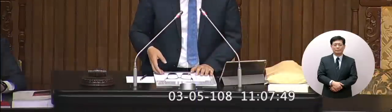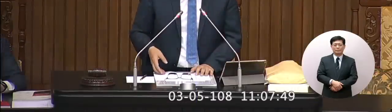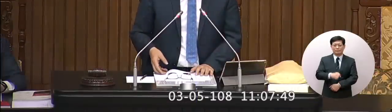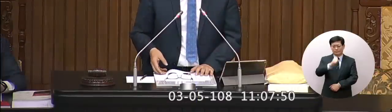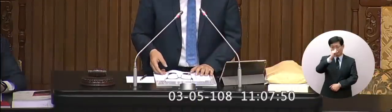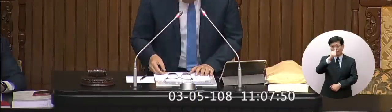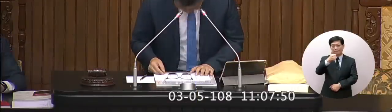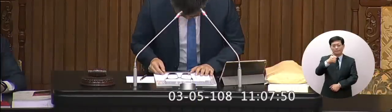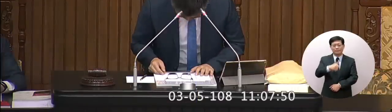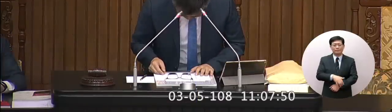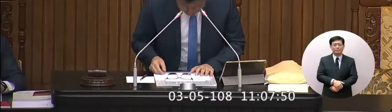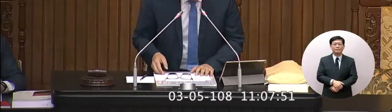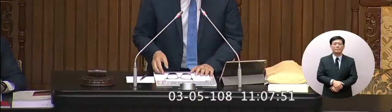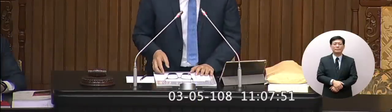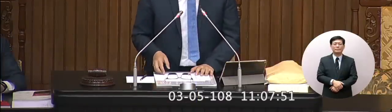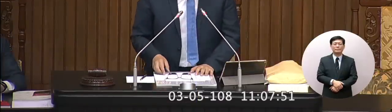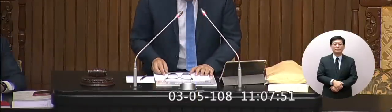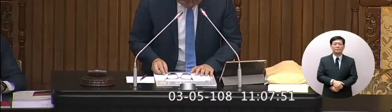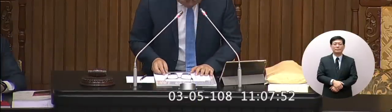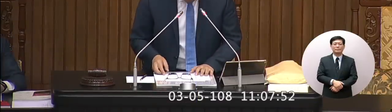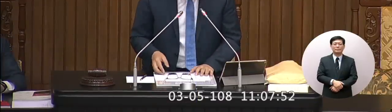好，谢谢。